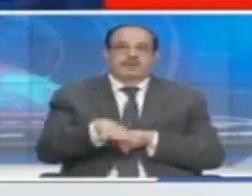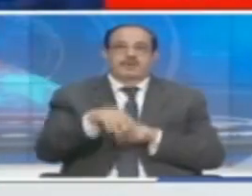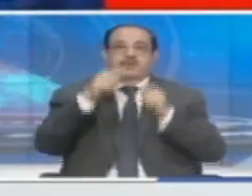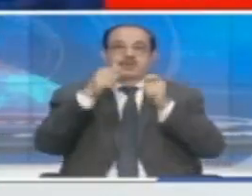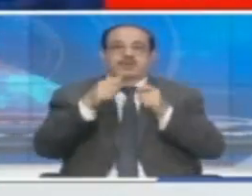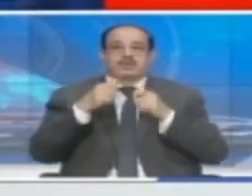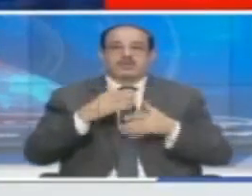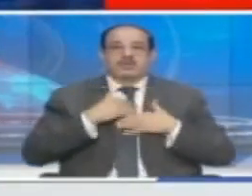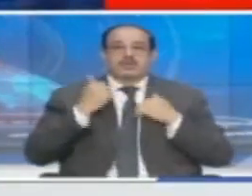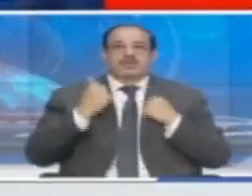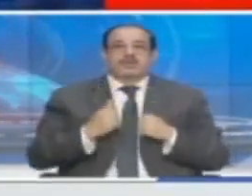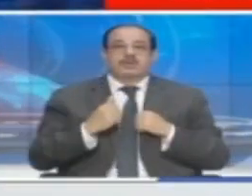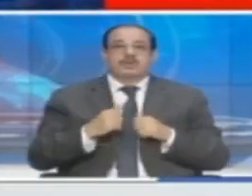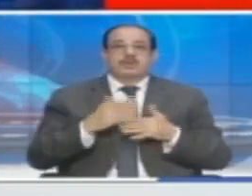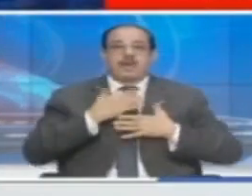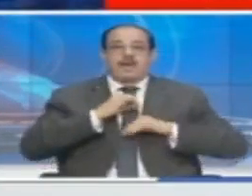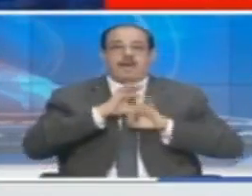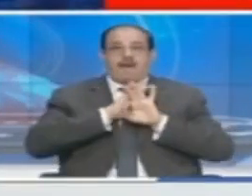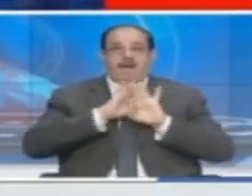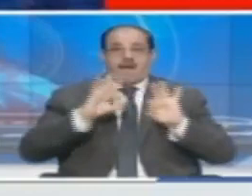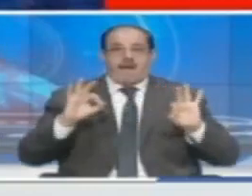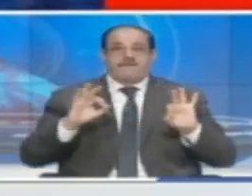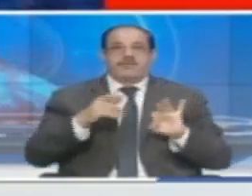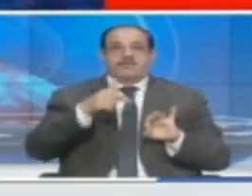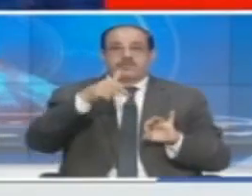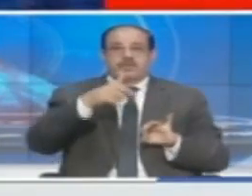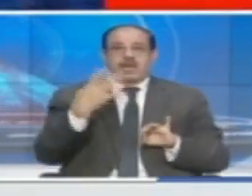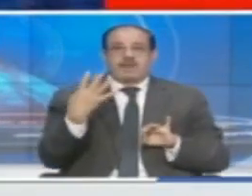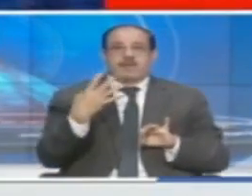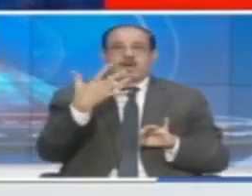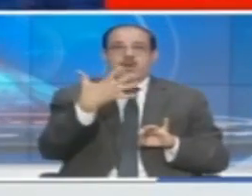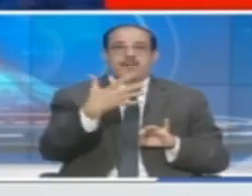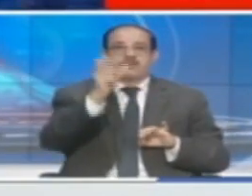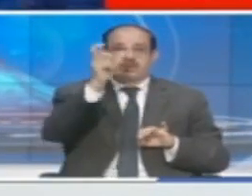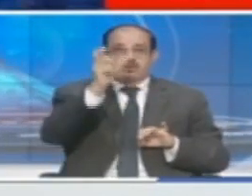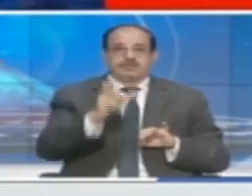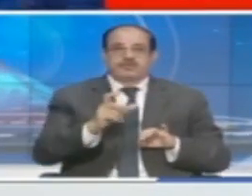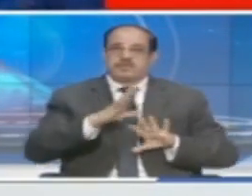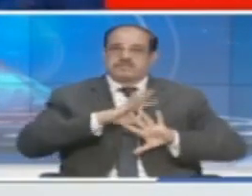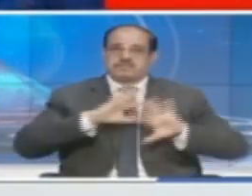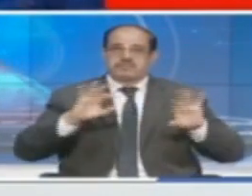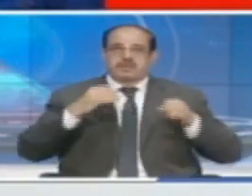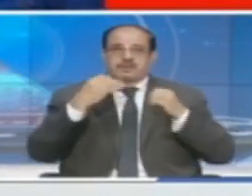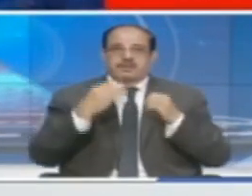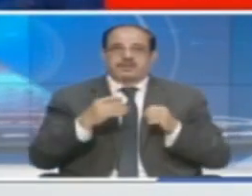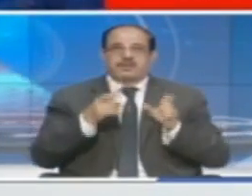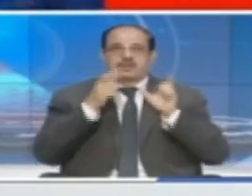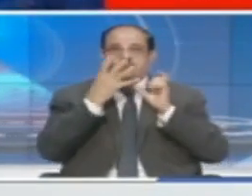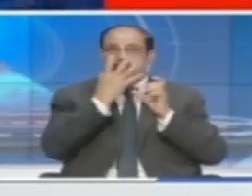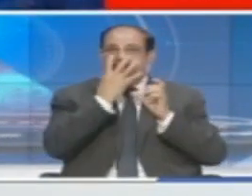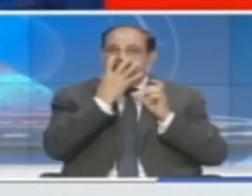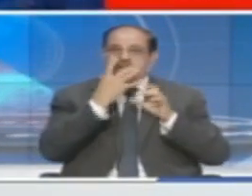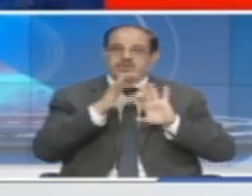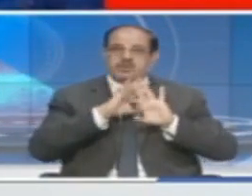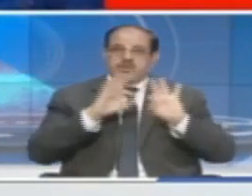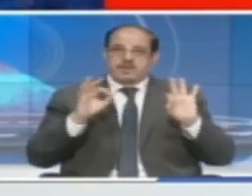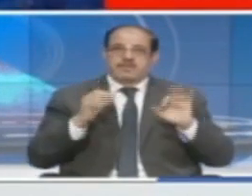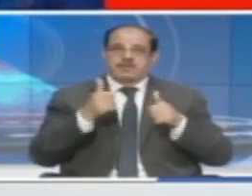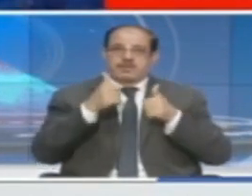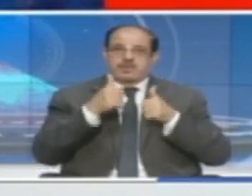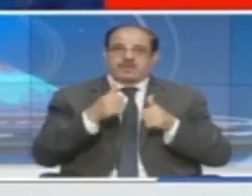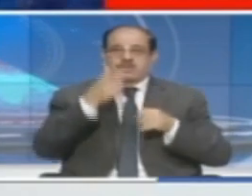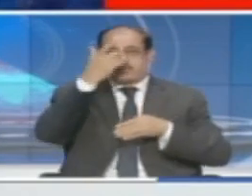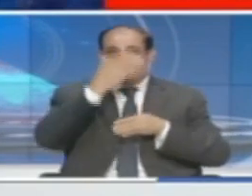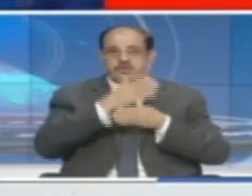وفاة. كما أعلنت الوزارة عن تعافي 654 شخصا من فيروس كورونا، وذلك بعد